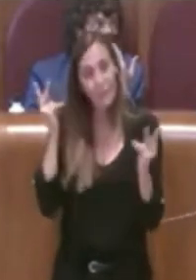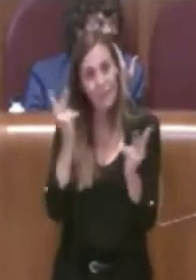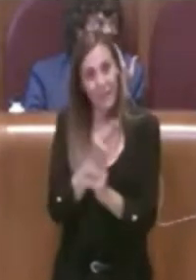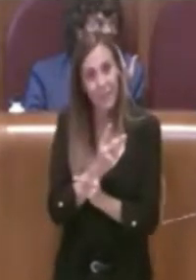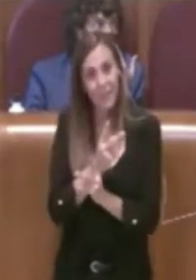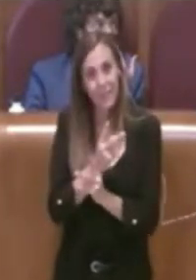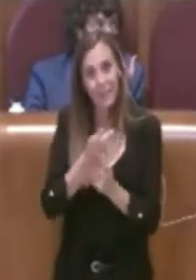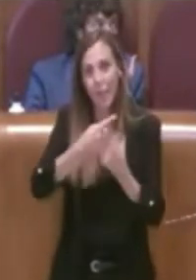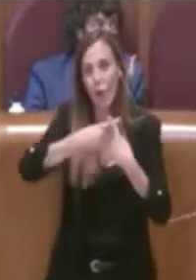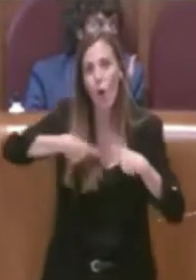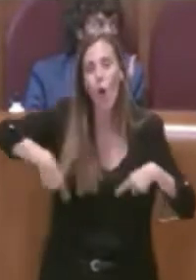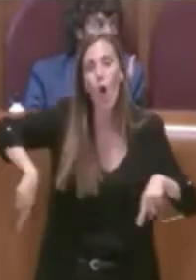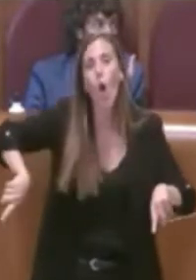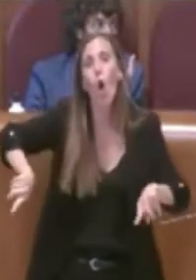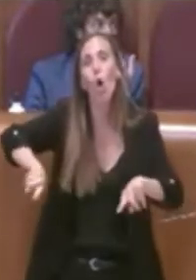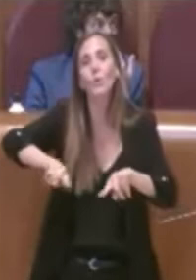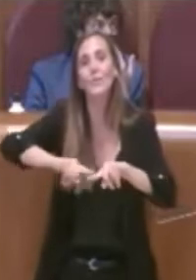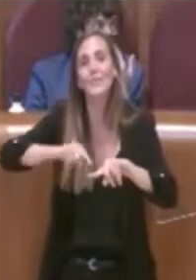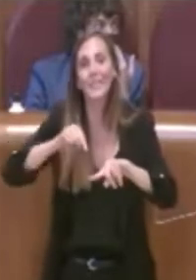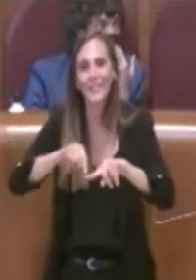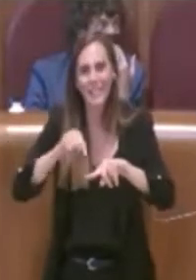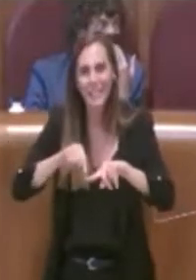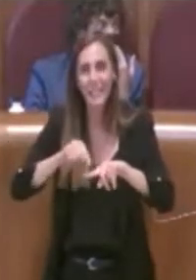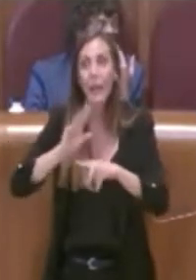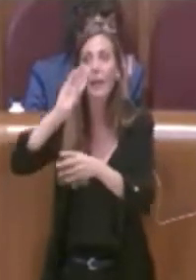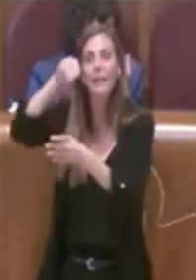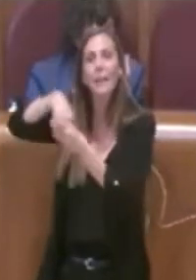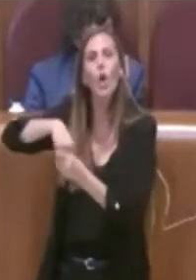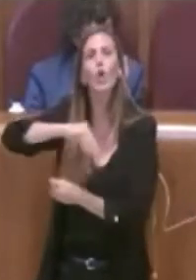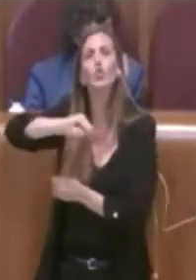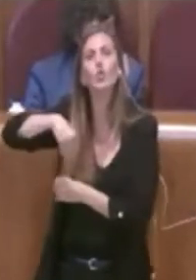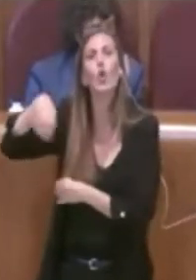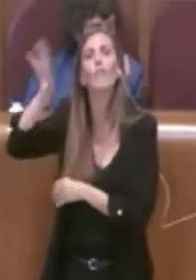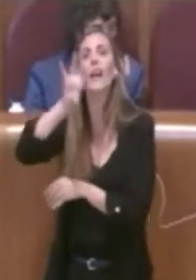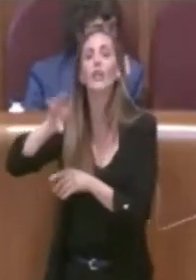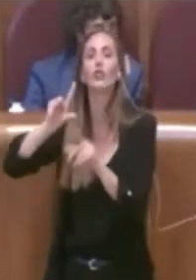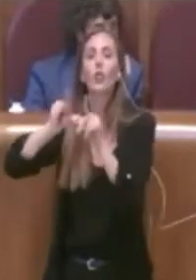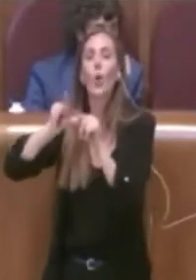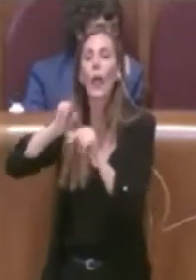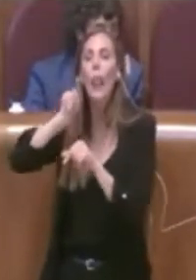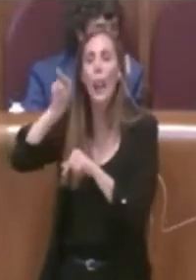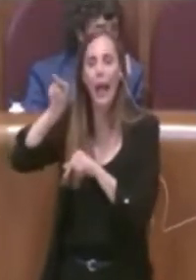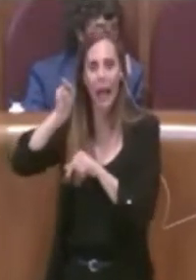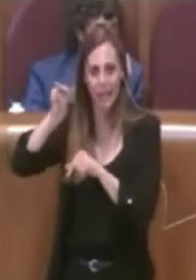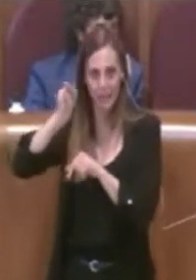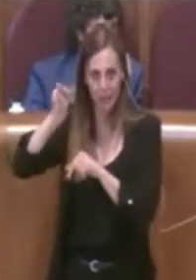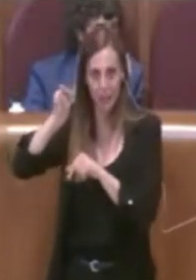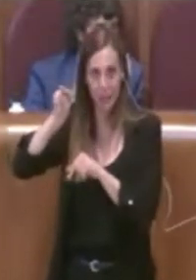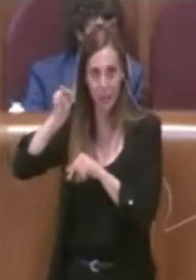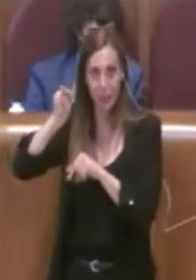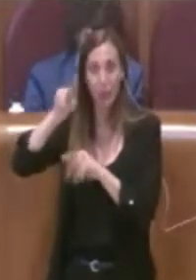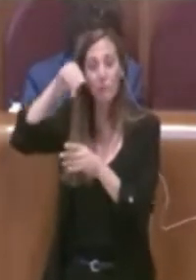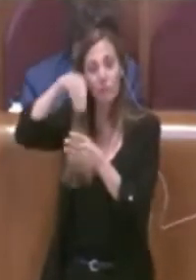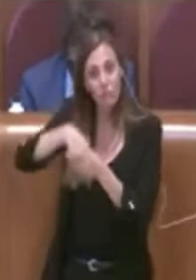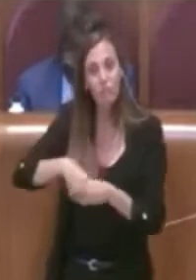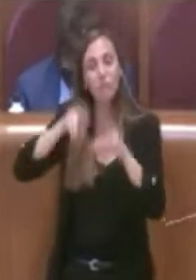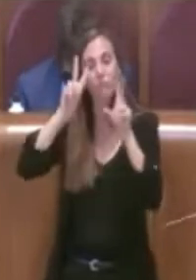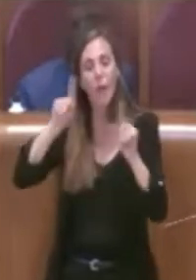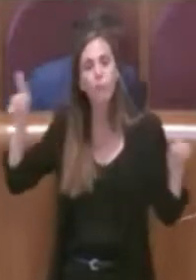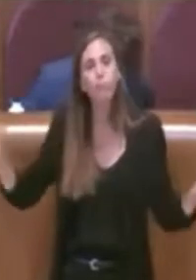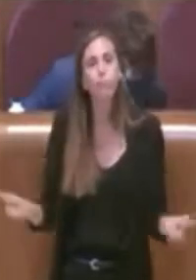di fare un consiglio in regione lazio dove si tratti questo tema e dove si tratti a